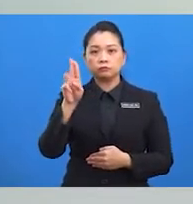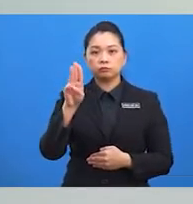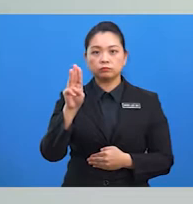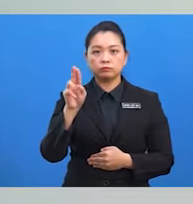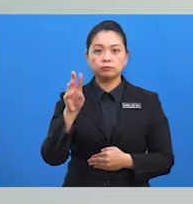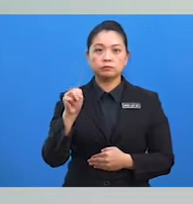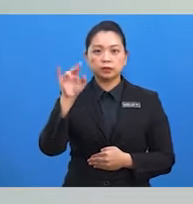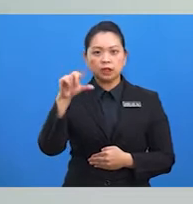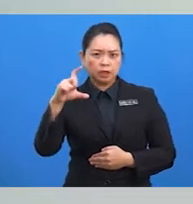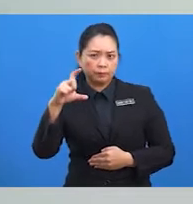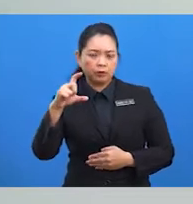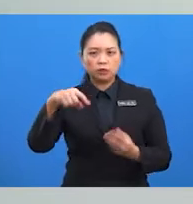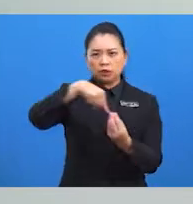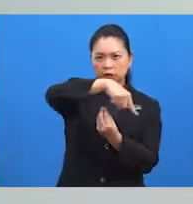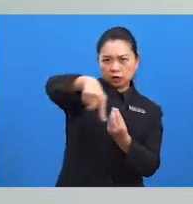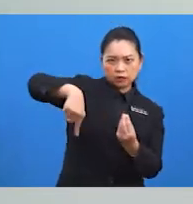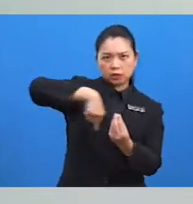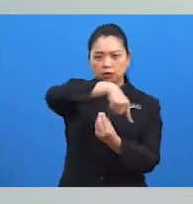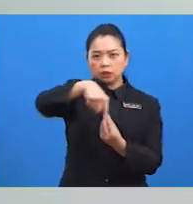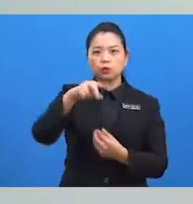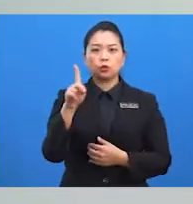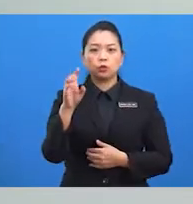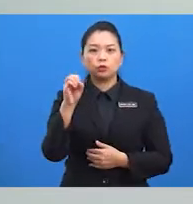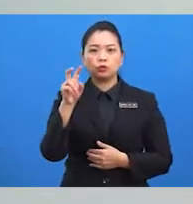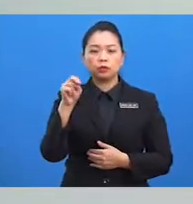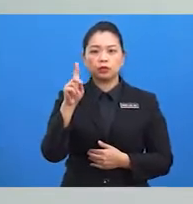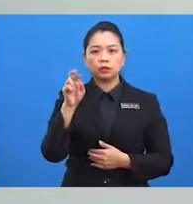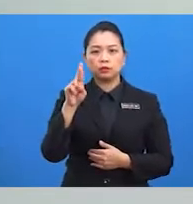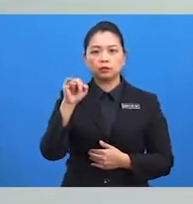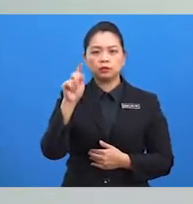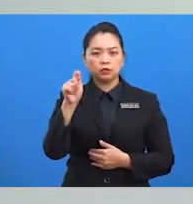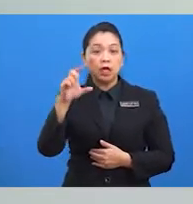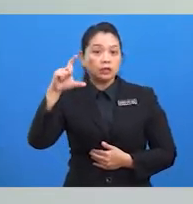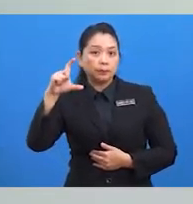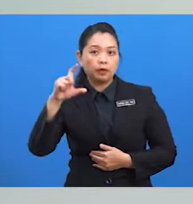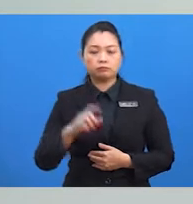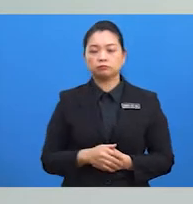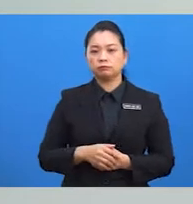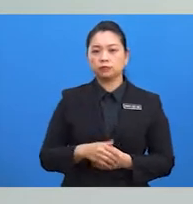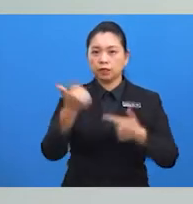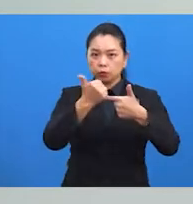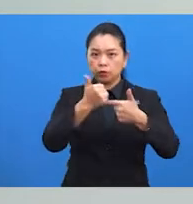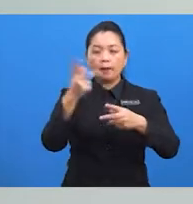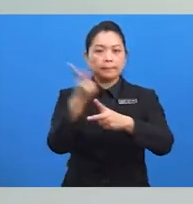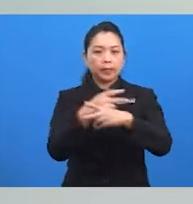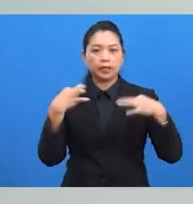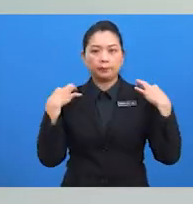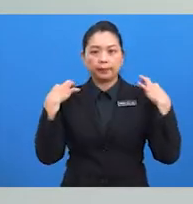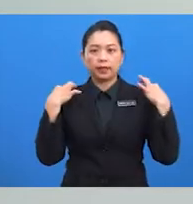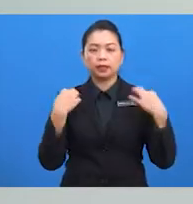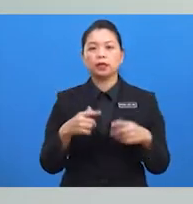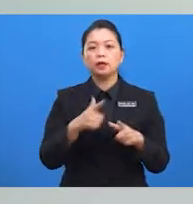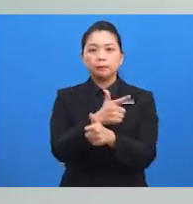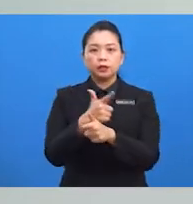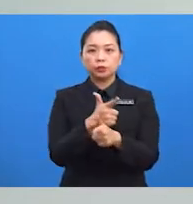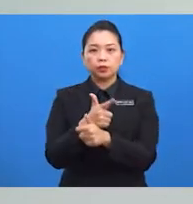konkrit tebal kedua ialah memakai pakaian perlindungan